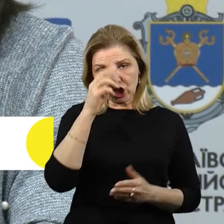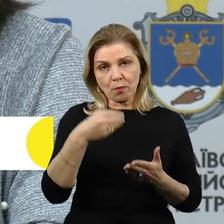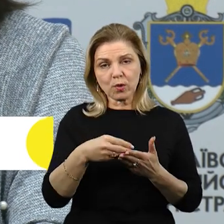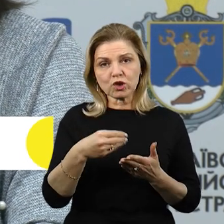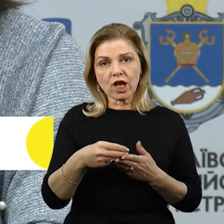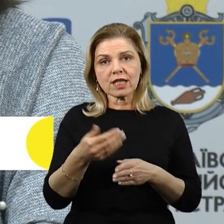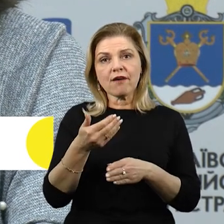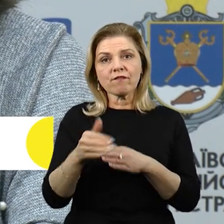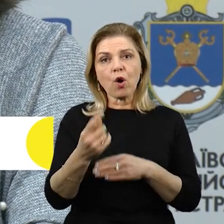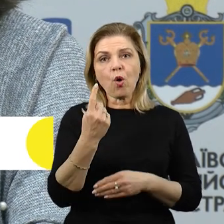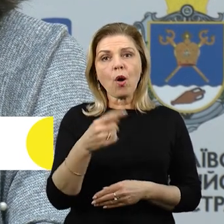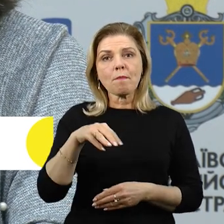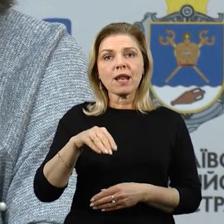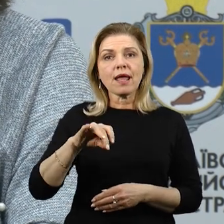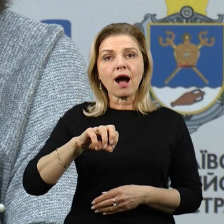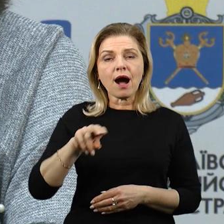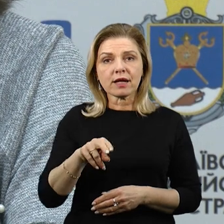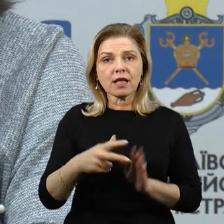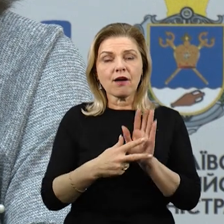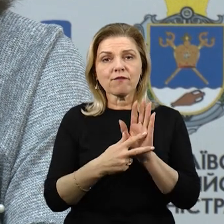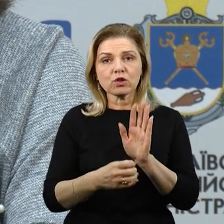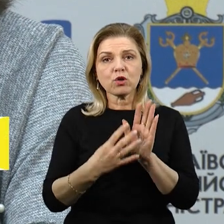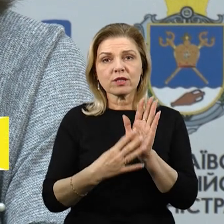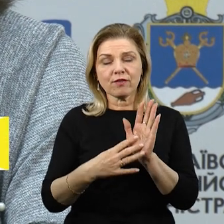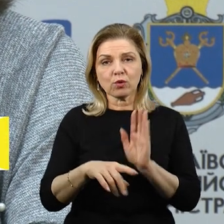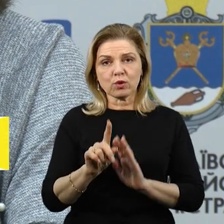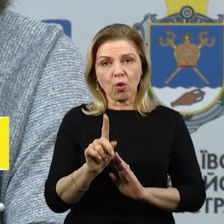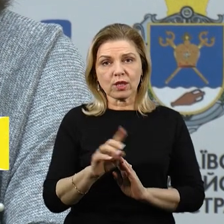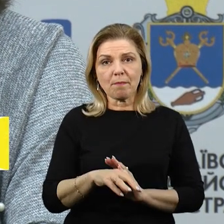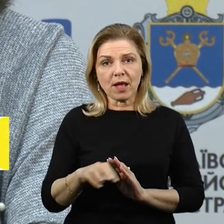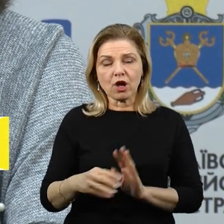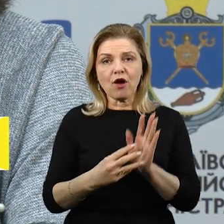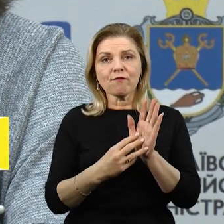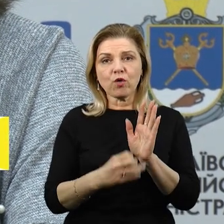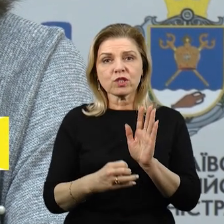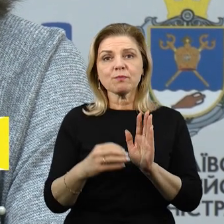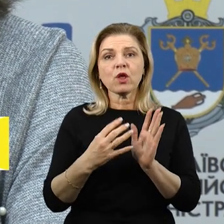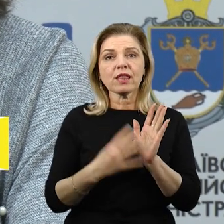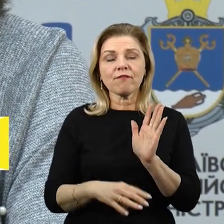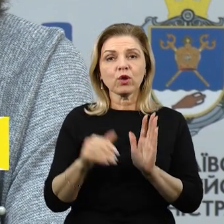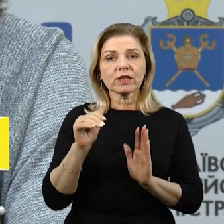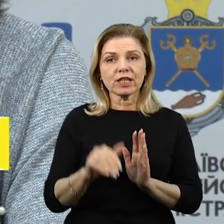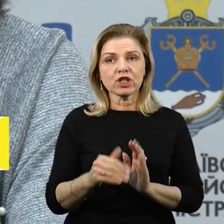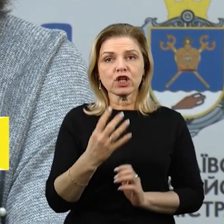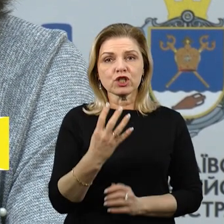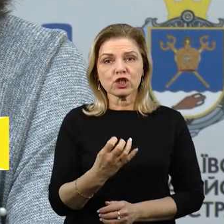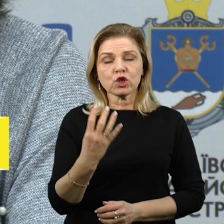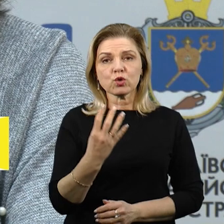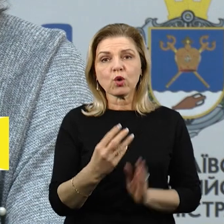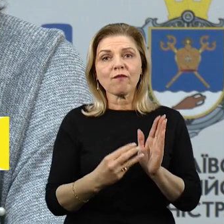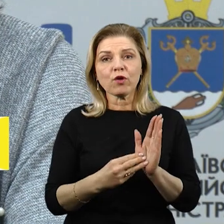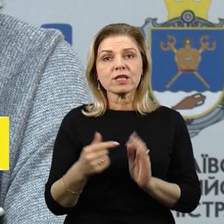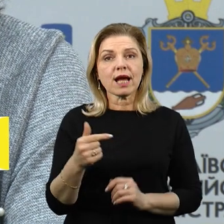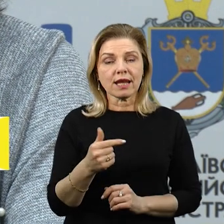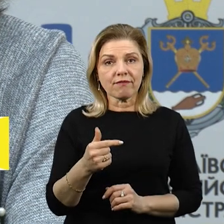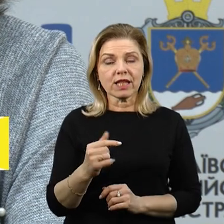виділено 1 мірд 891 н 890 448 грн з